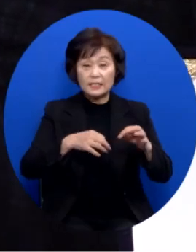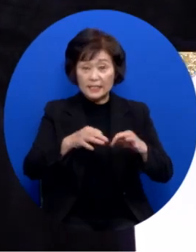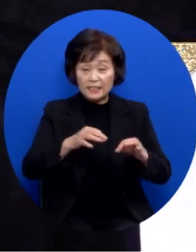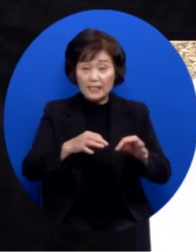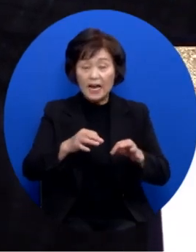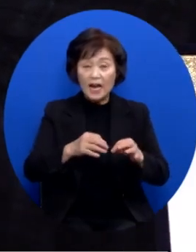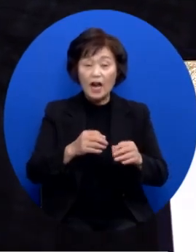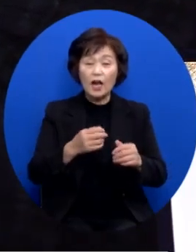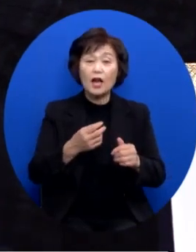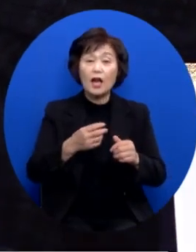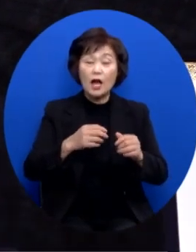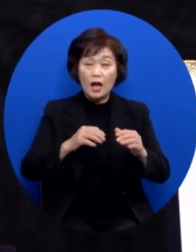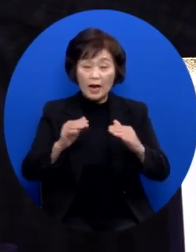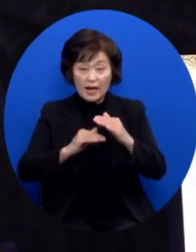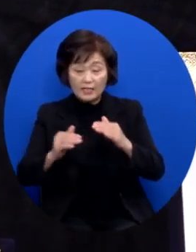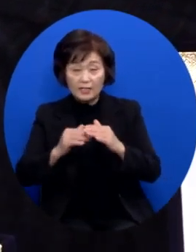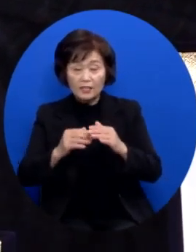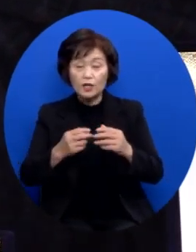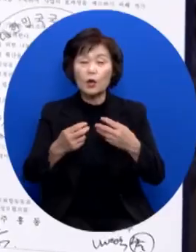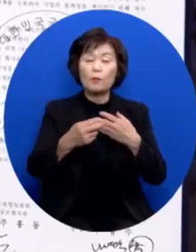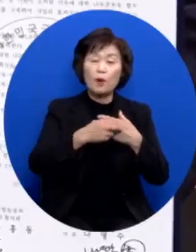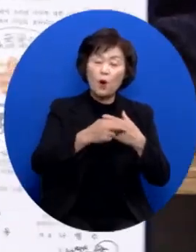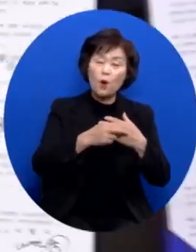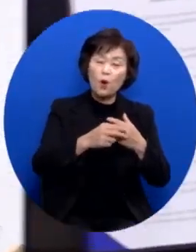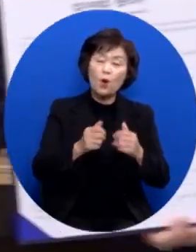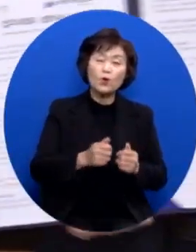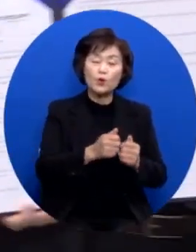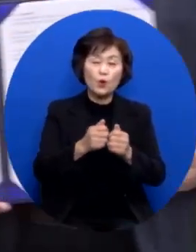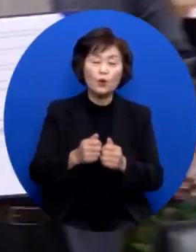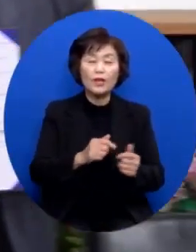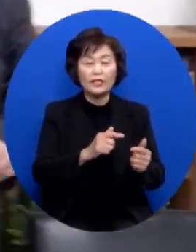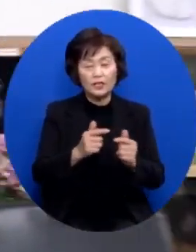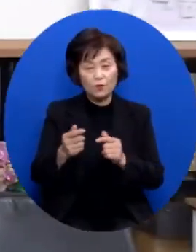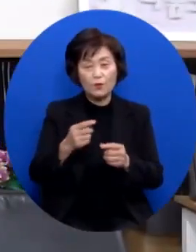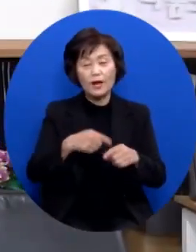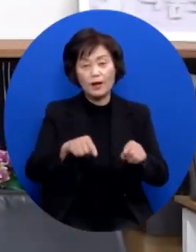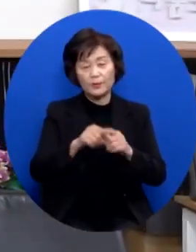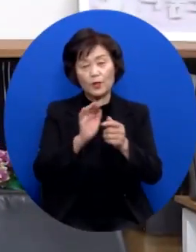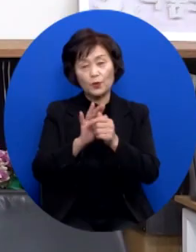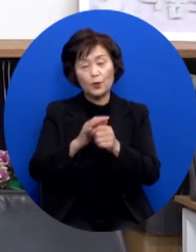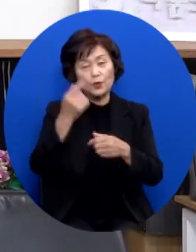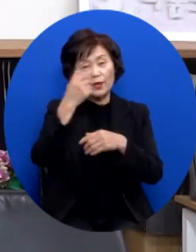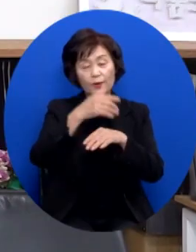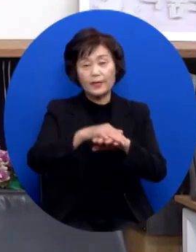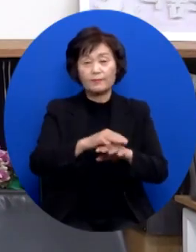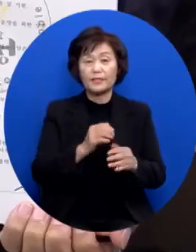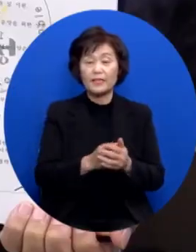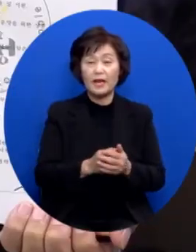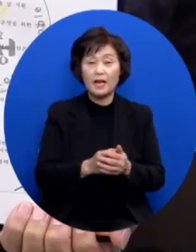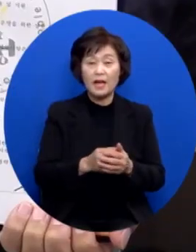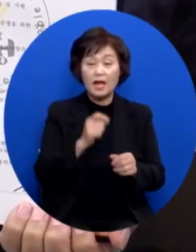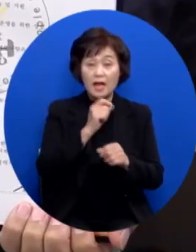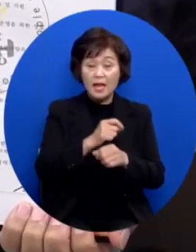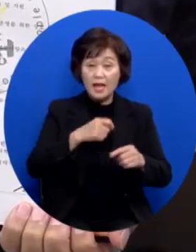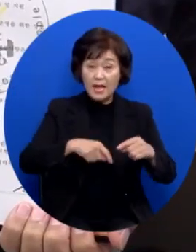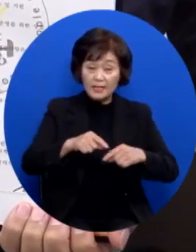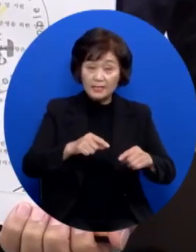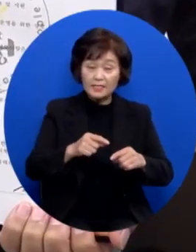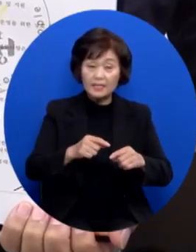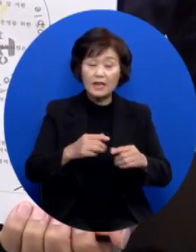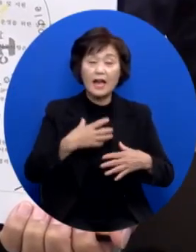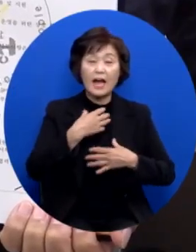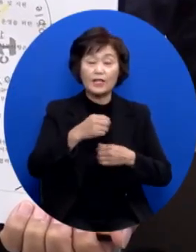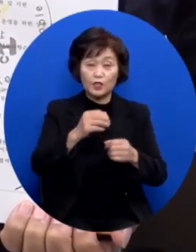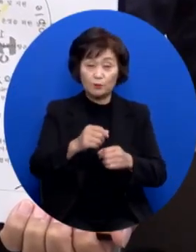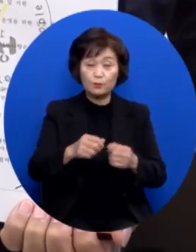사업에 필요한 재원과 인력을 후원할 계획입니다 나눔과 기쁨은 행정안전부 산하 사단 법인으로서 국내외